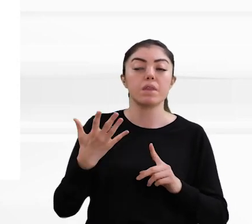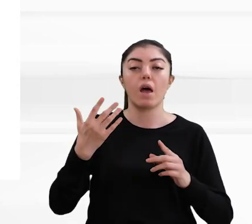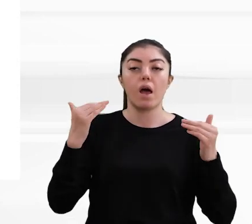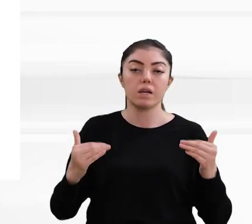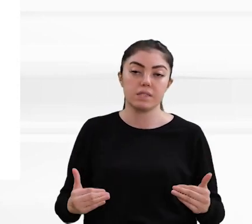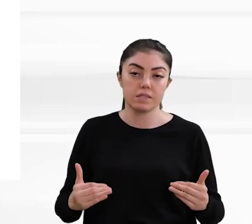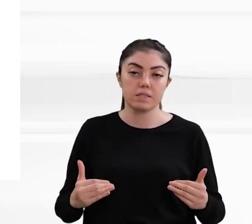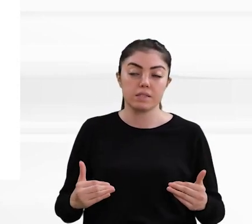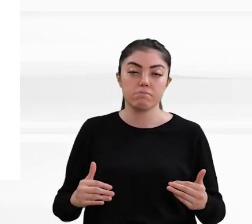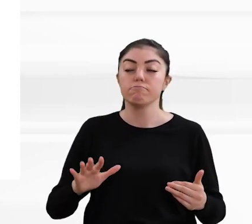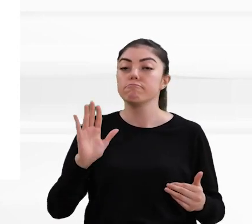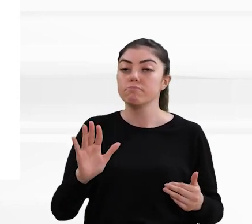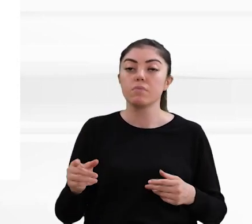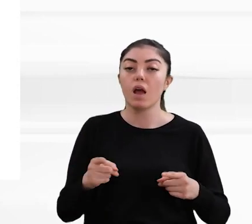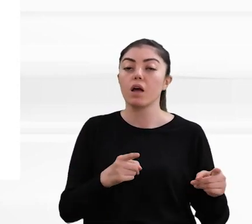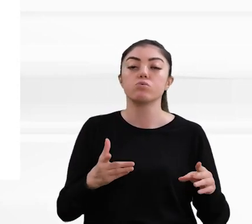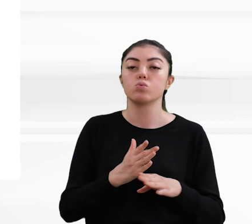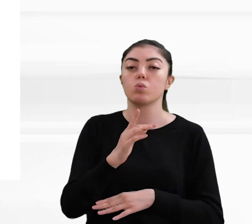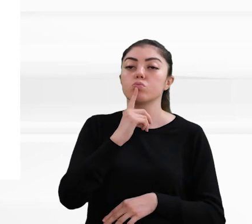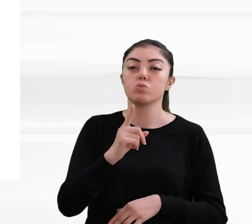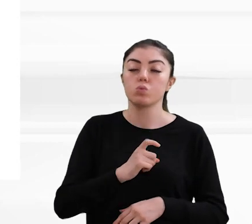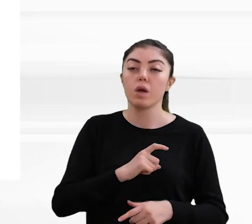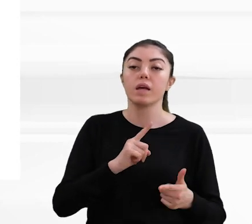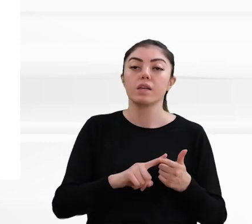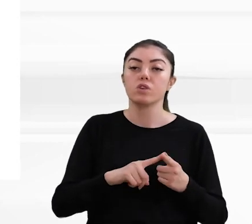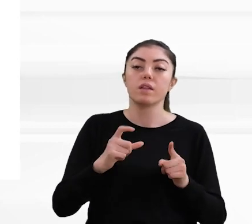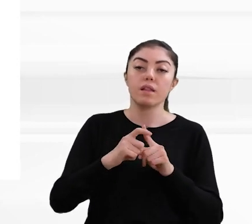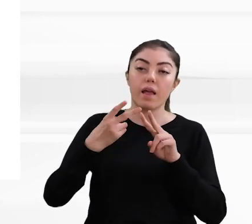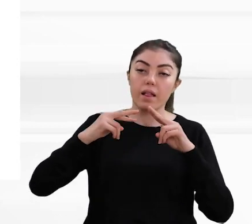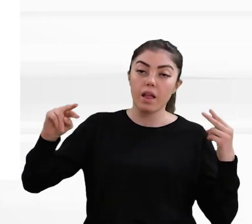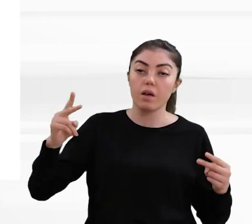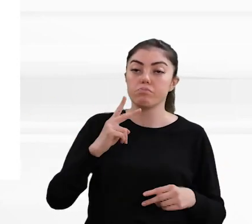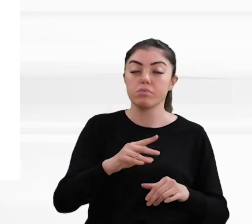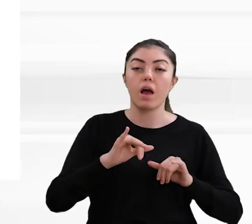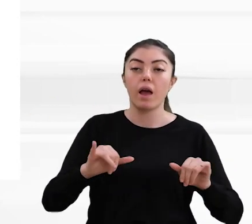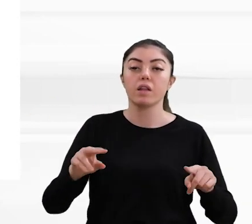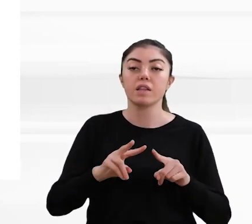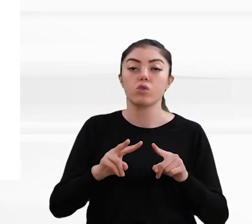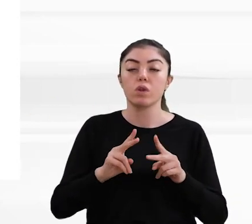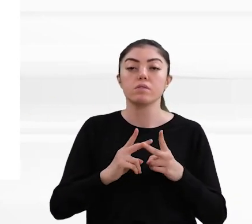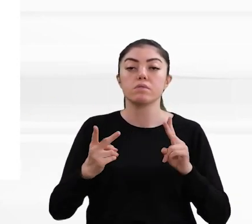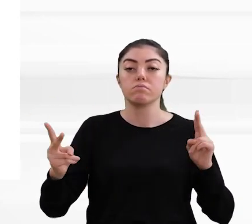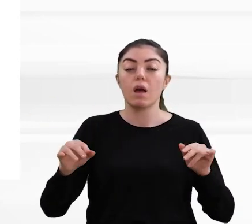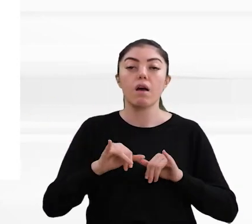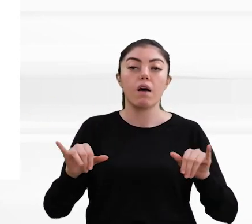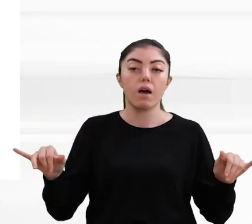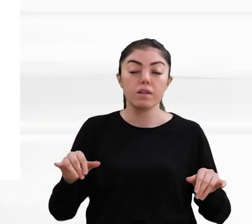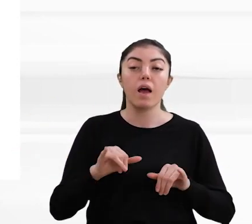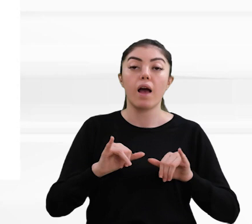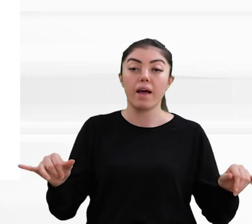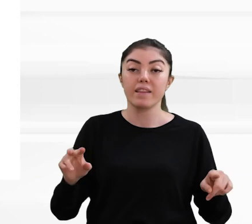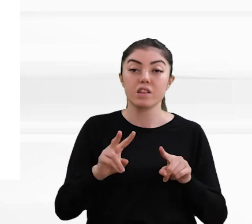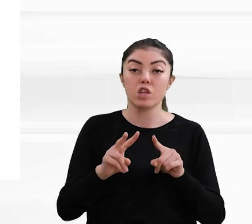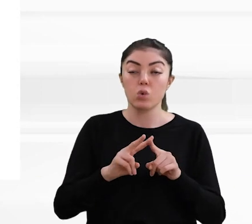daha az 10 ifade ederiz hangisi doğrudur ikinci DNA molekülü ile aynı litolojik dizine sahiptir burada